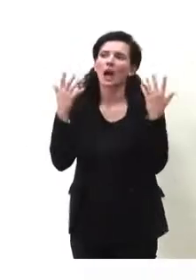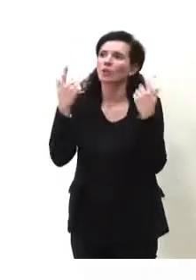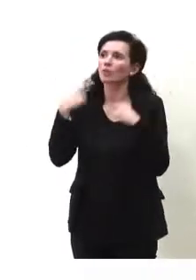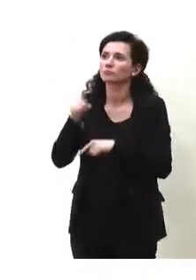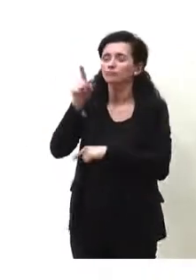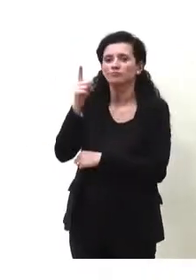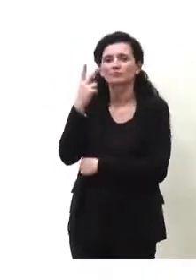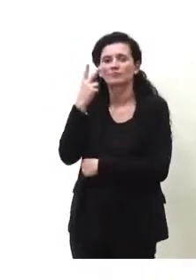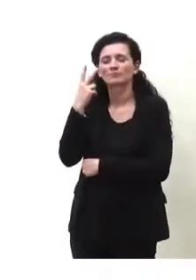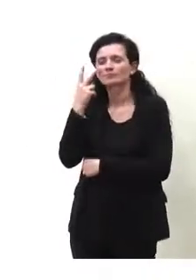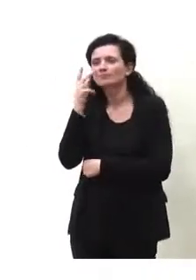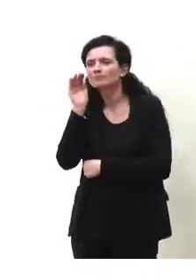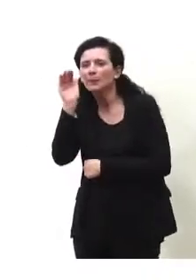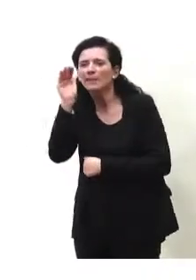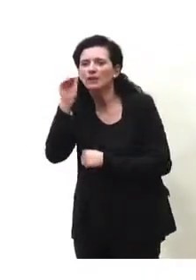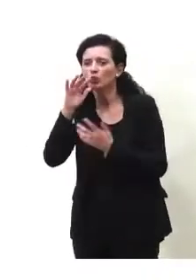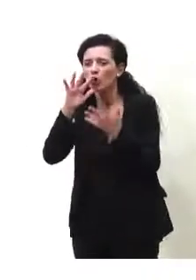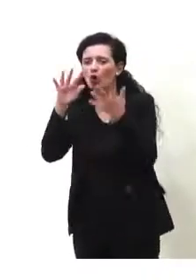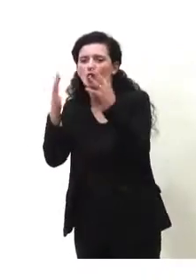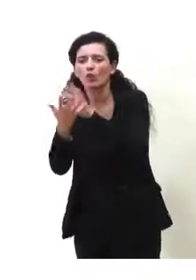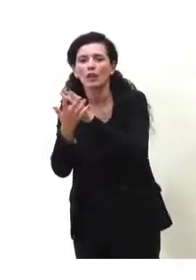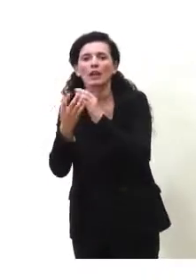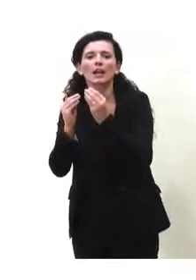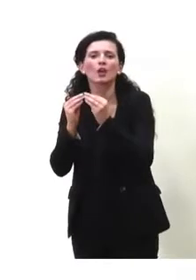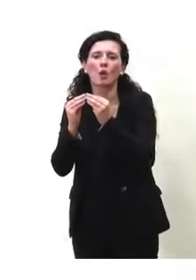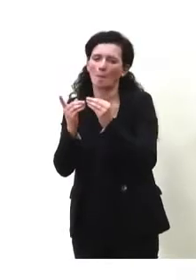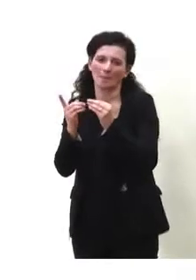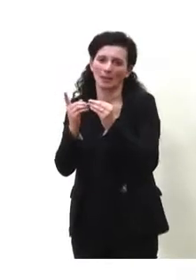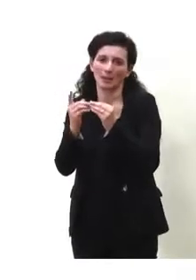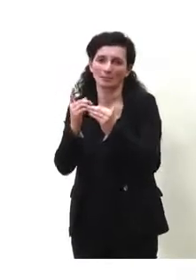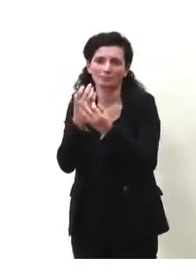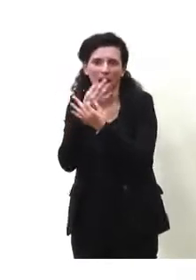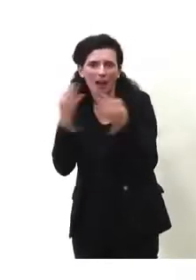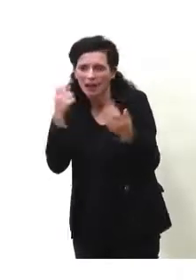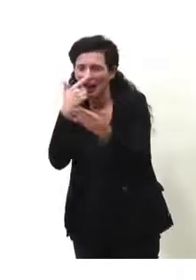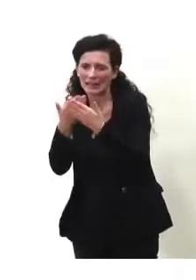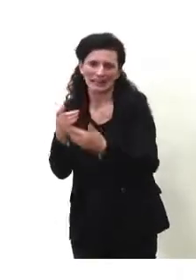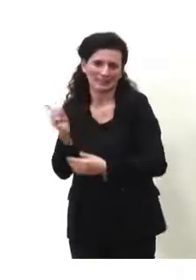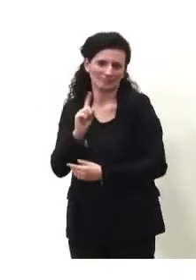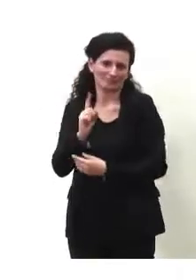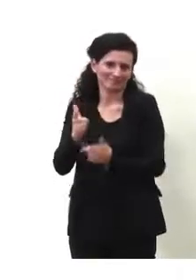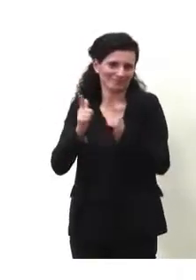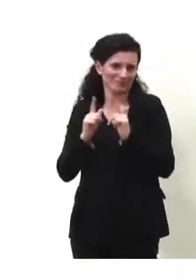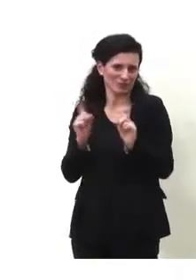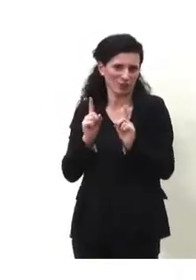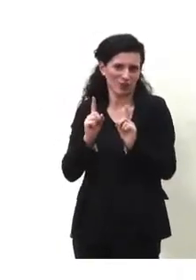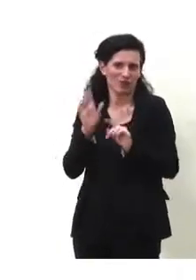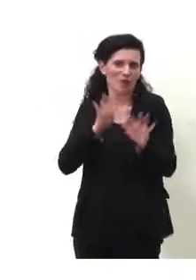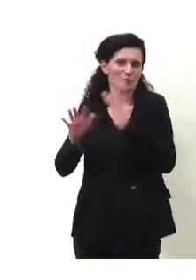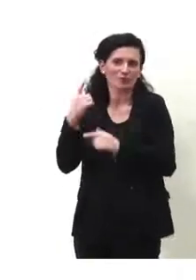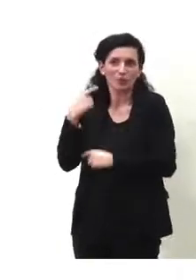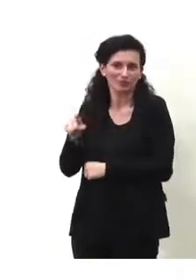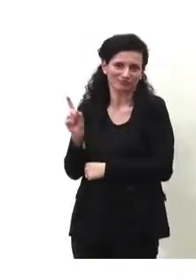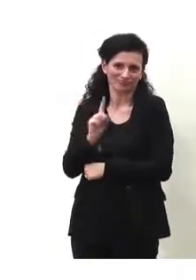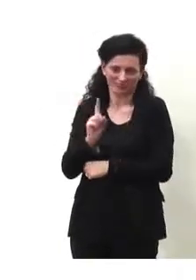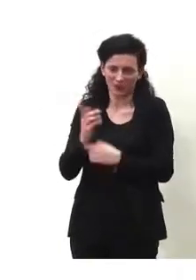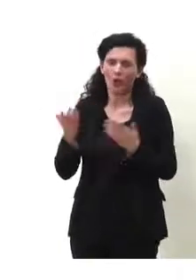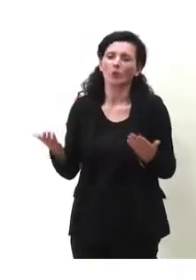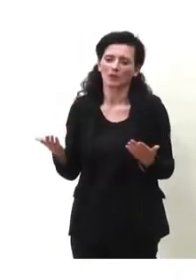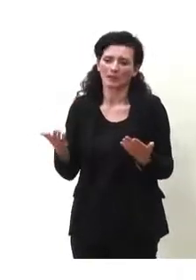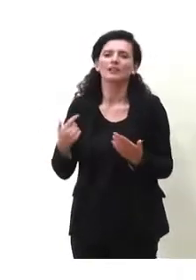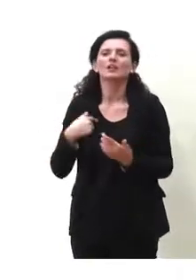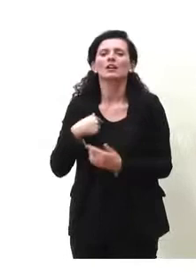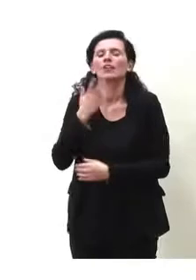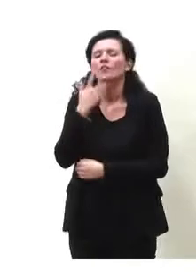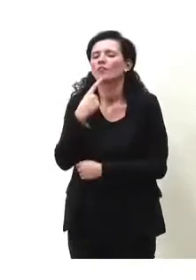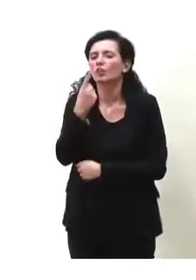che sono quantomeno buone, direi. E questo per chiarire, anche perché questa è una cosa che non si è mai vista: a